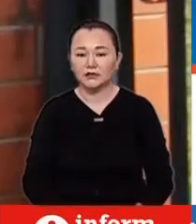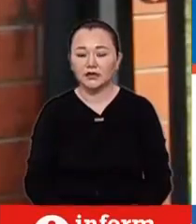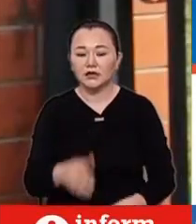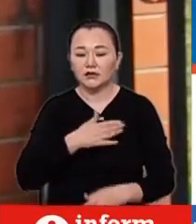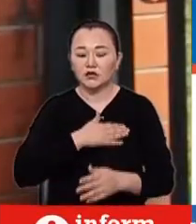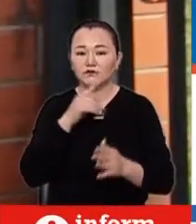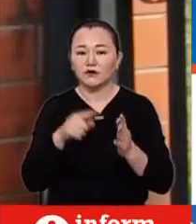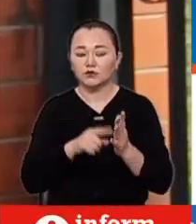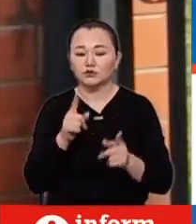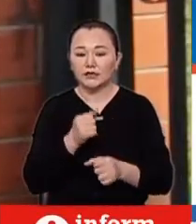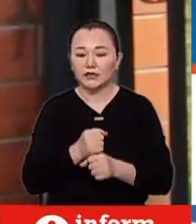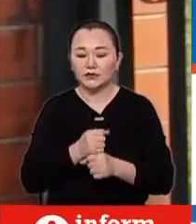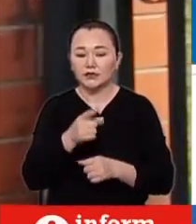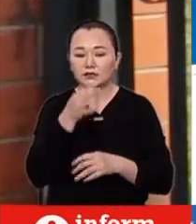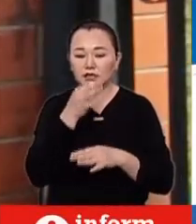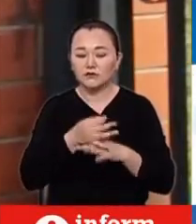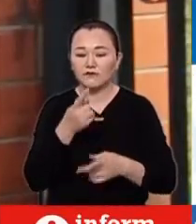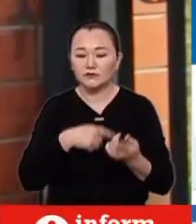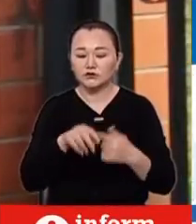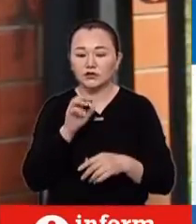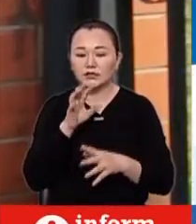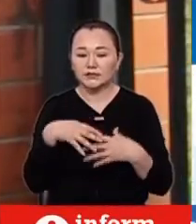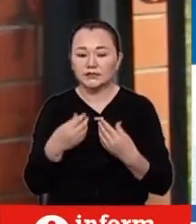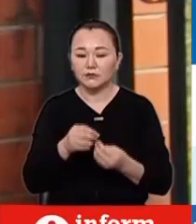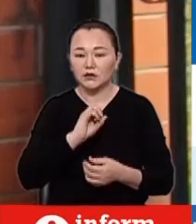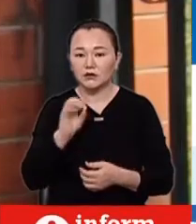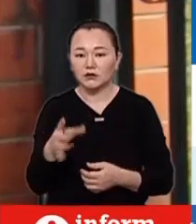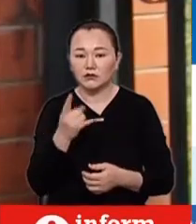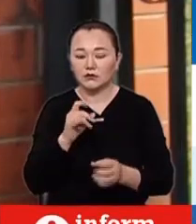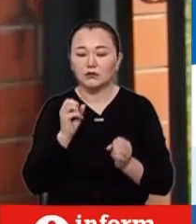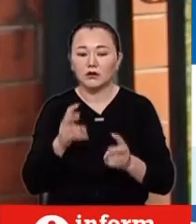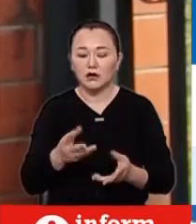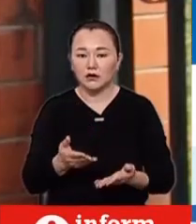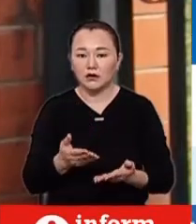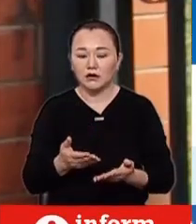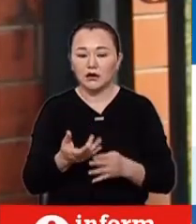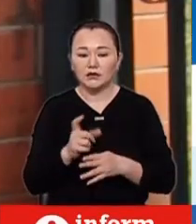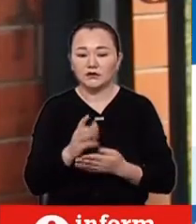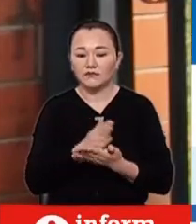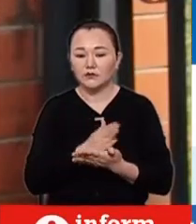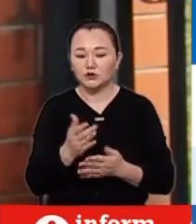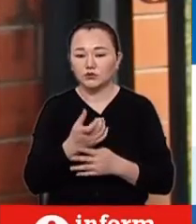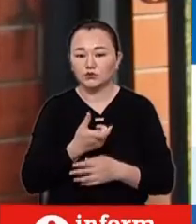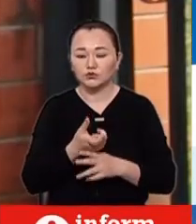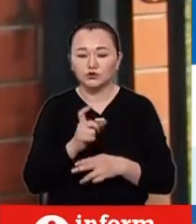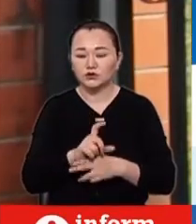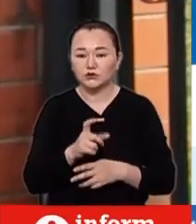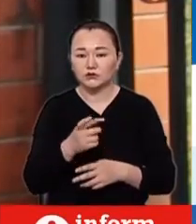наш вопрос, что нам делать, они сказали: возвращайте обратно семье. Это как? Это вообще крайне